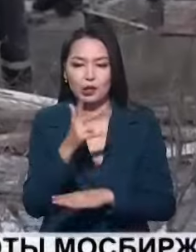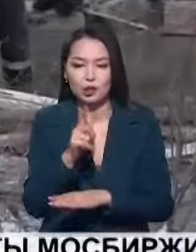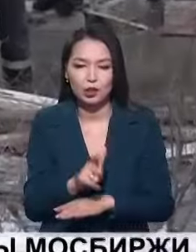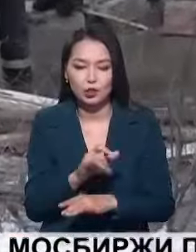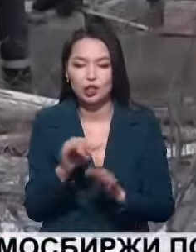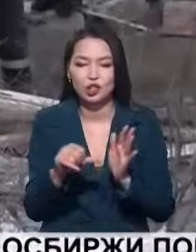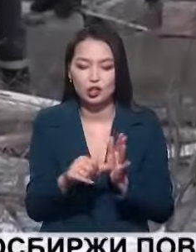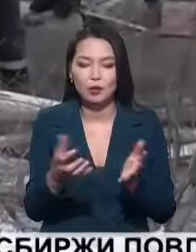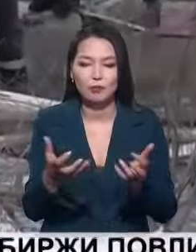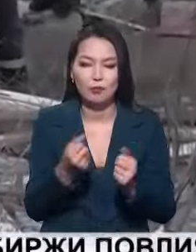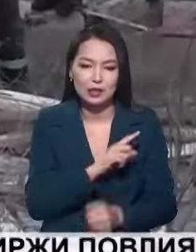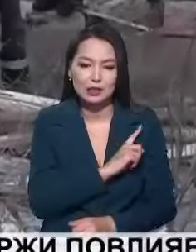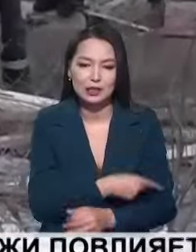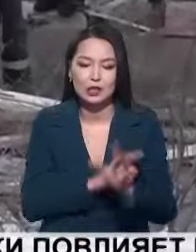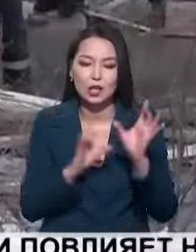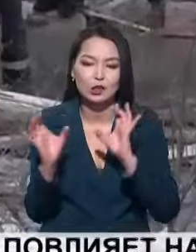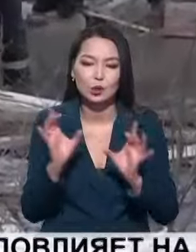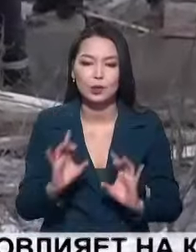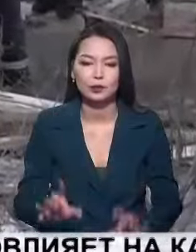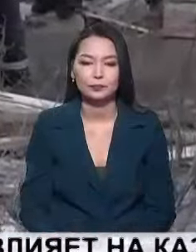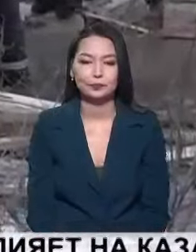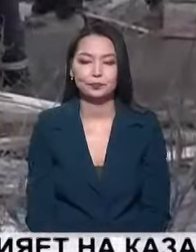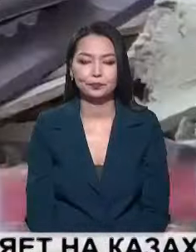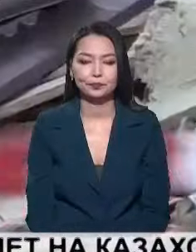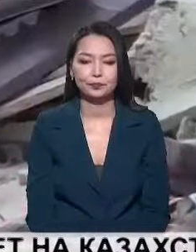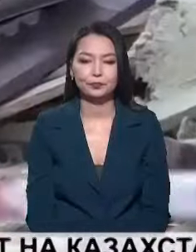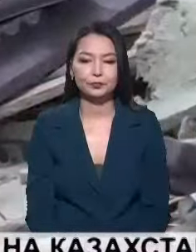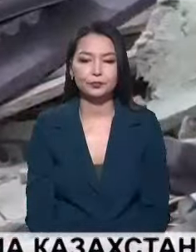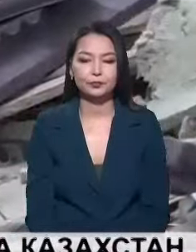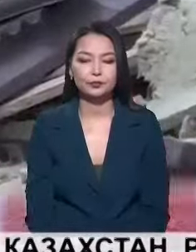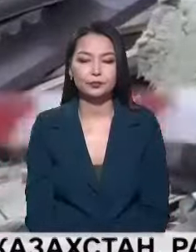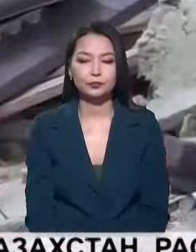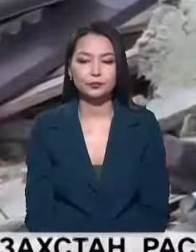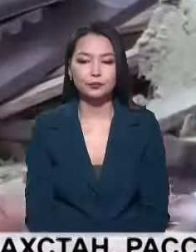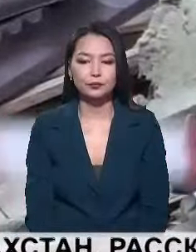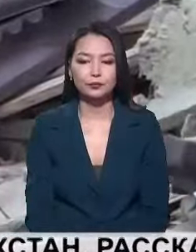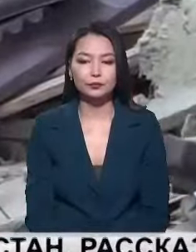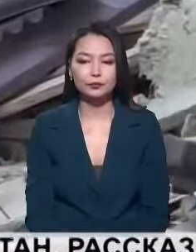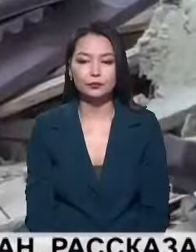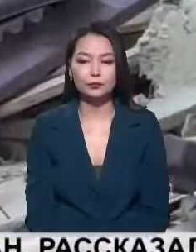получили сильнейшие ожоги. Татьяна Рудометова, Алтынбек Абделов, Астана Таймс из Уральска.